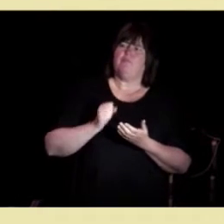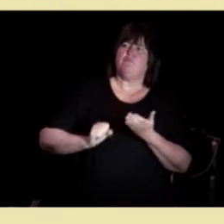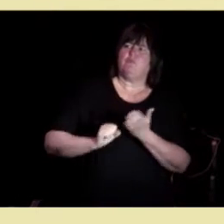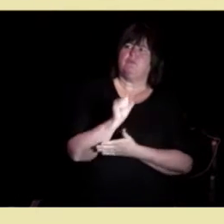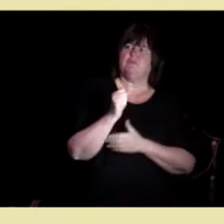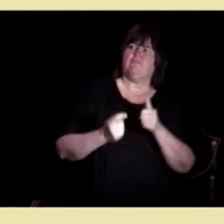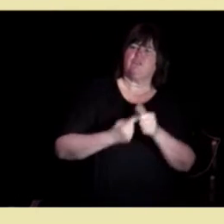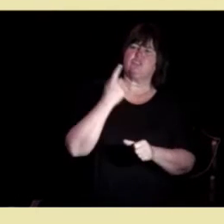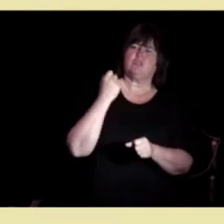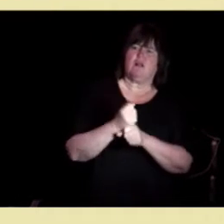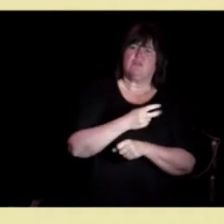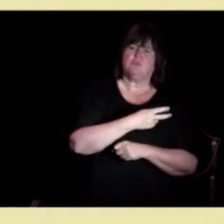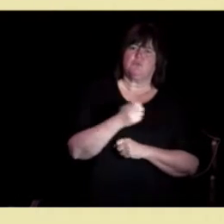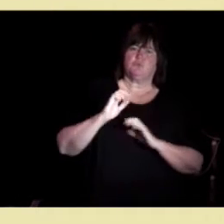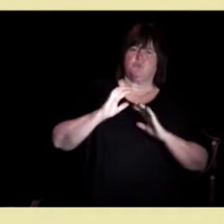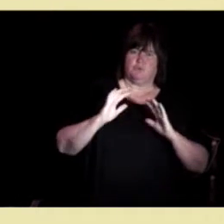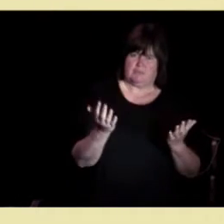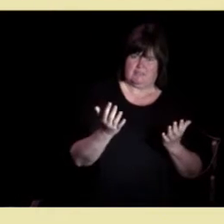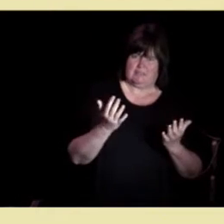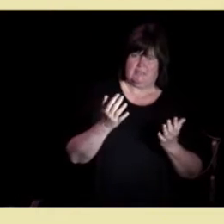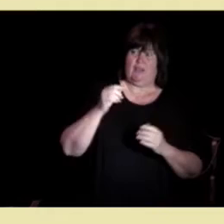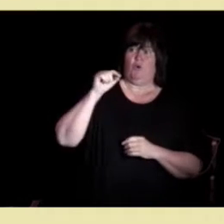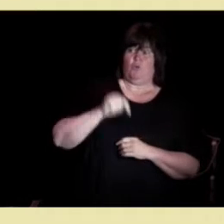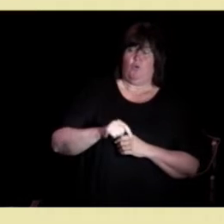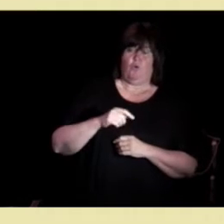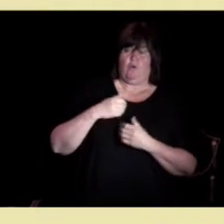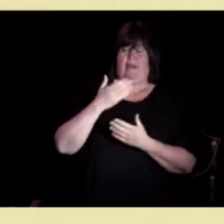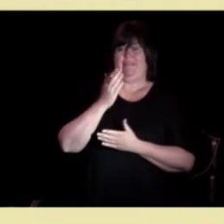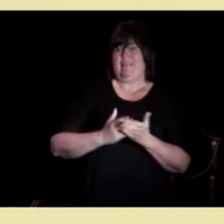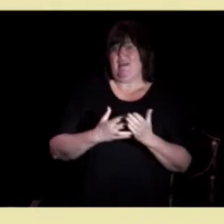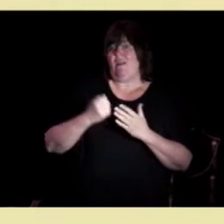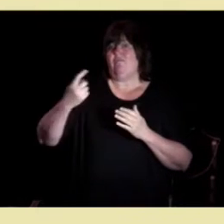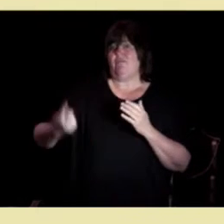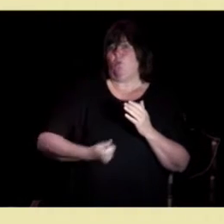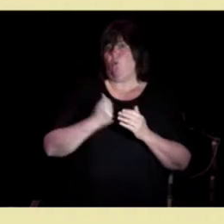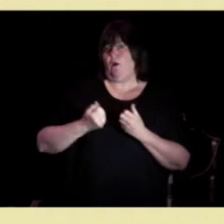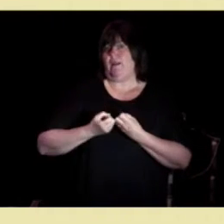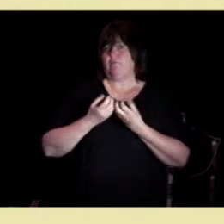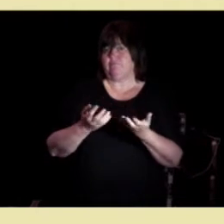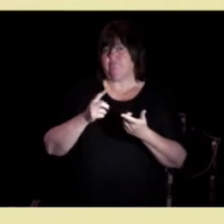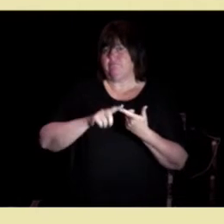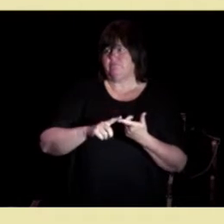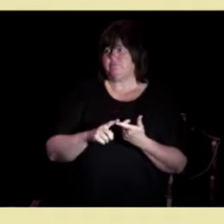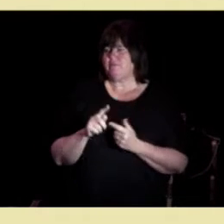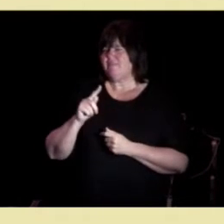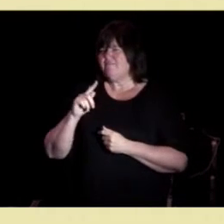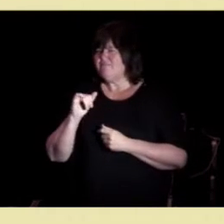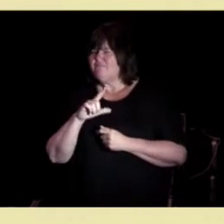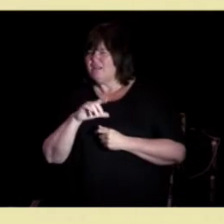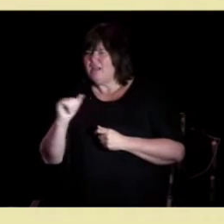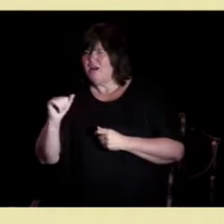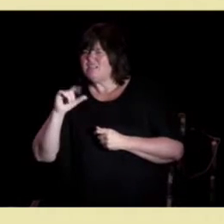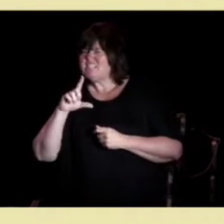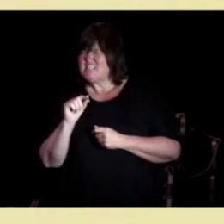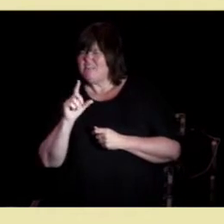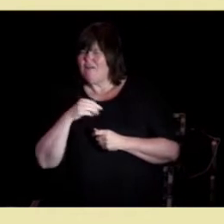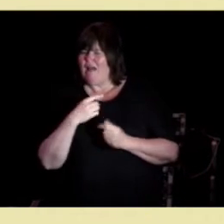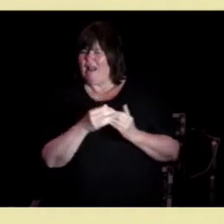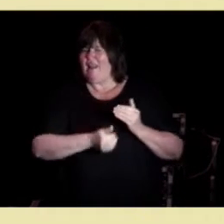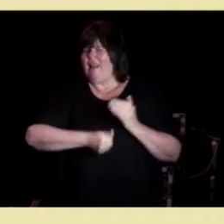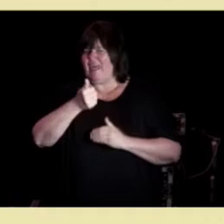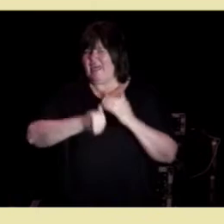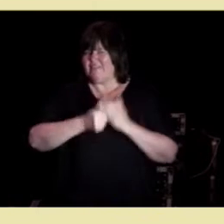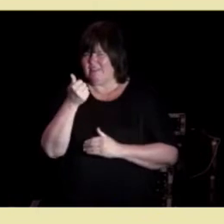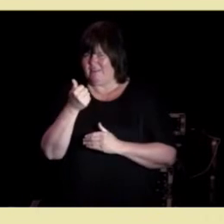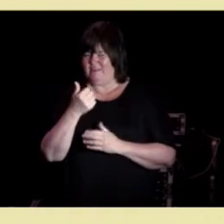årlig, og er nå en del av NHS. Phil da Silva er leder av RightCare i NHS og var